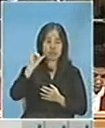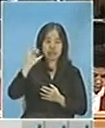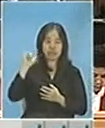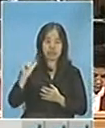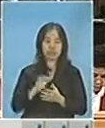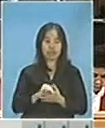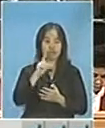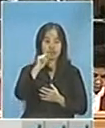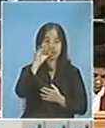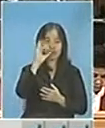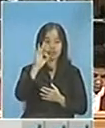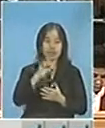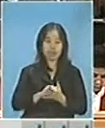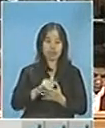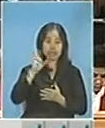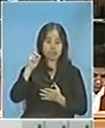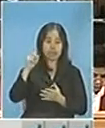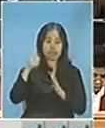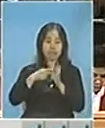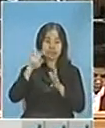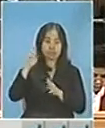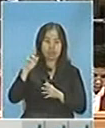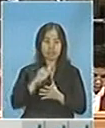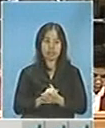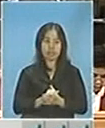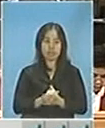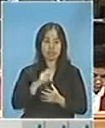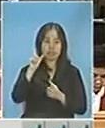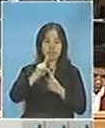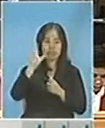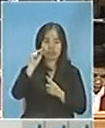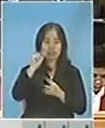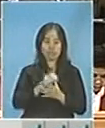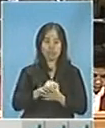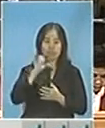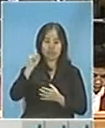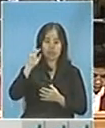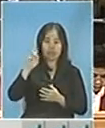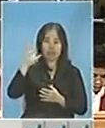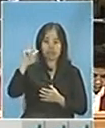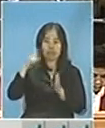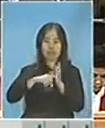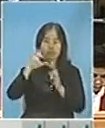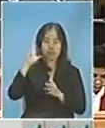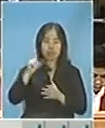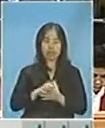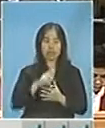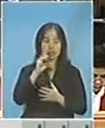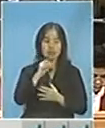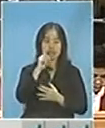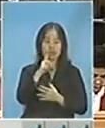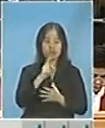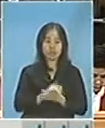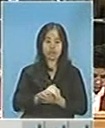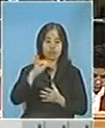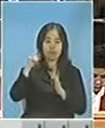ร29ในบุญดำรงประเสริฐโสภา30นายสรชัดสุจิตและ31นางสาว